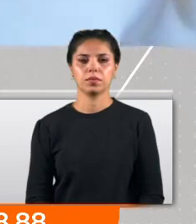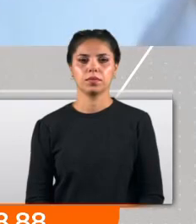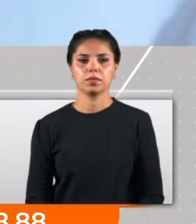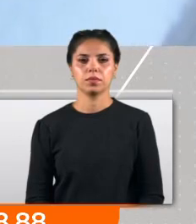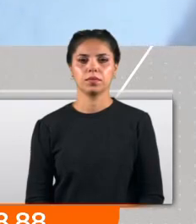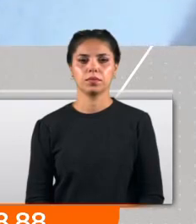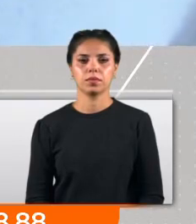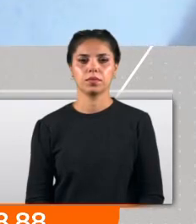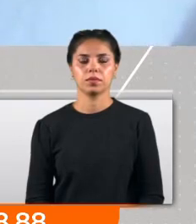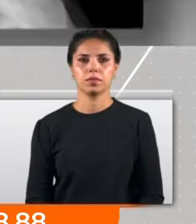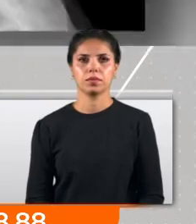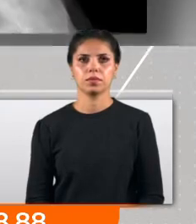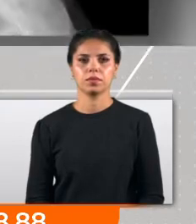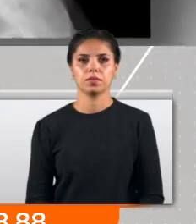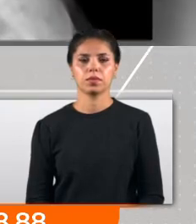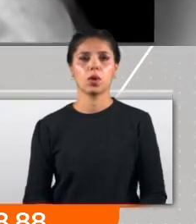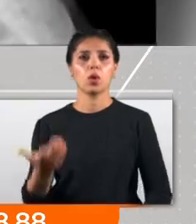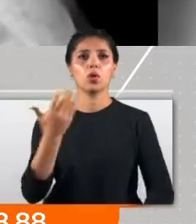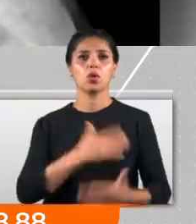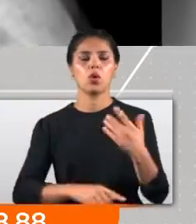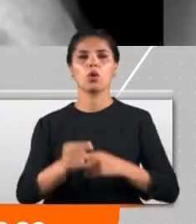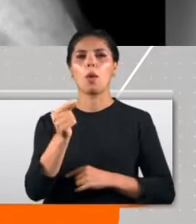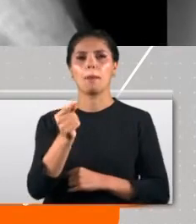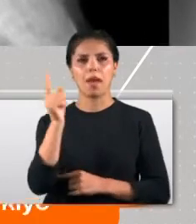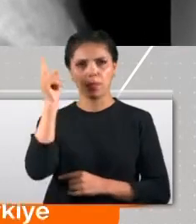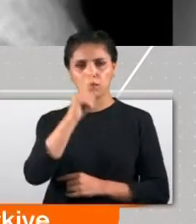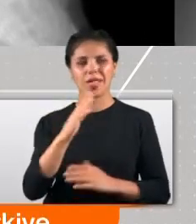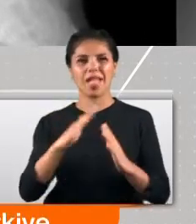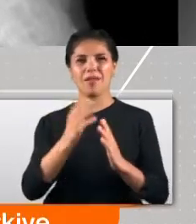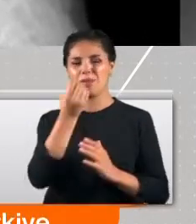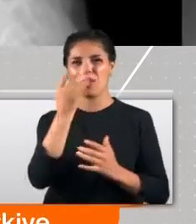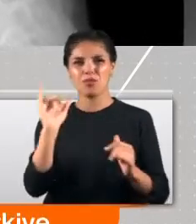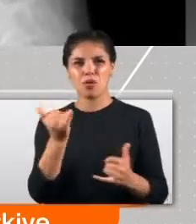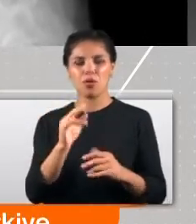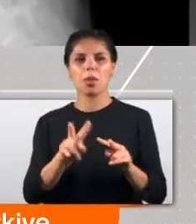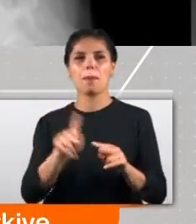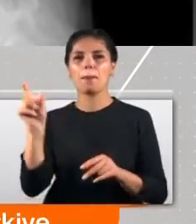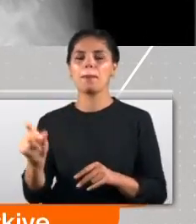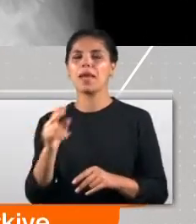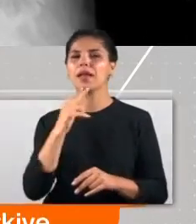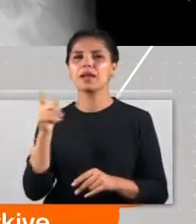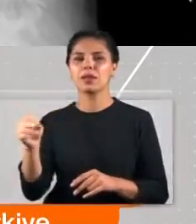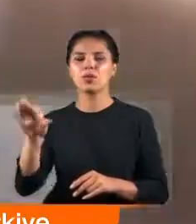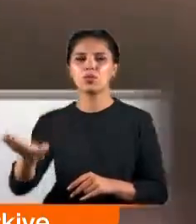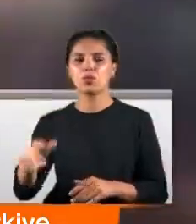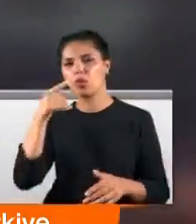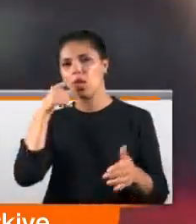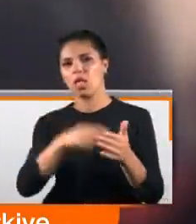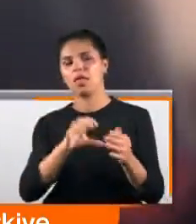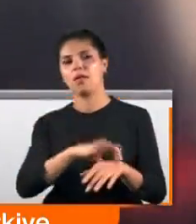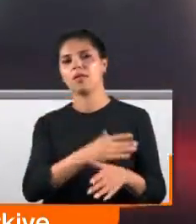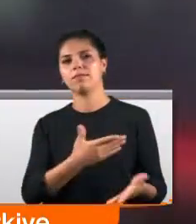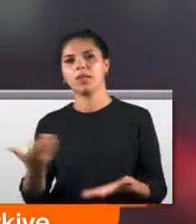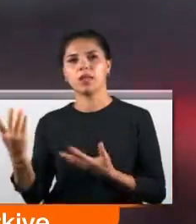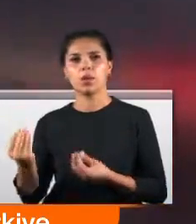da bir demir parçası falan girdi sandı yorgun mermi evinin bahçesinde oynayan meliha'yı hastanelik etti